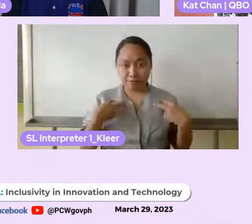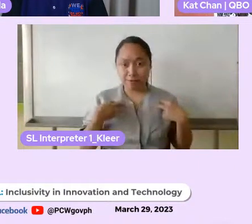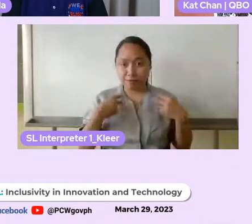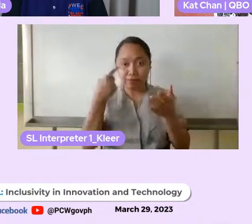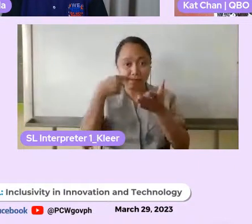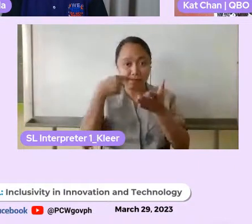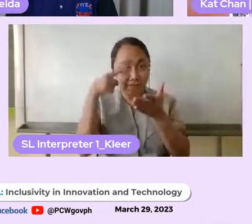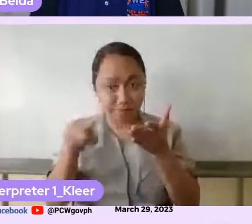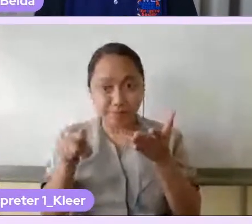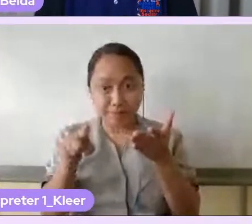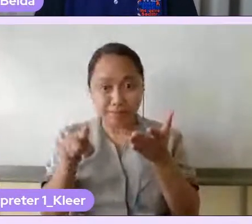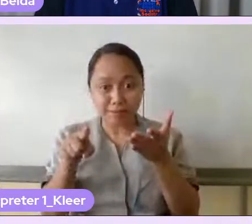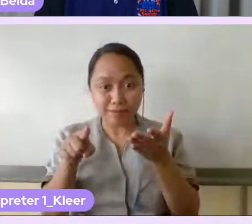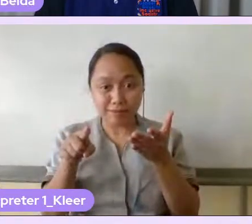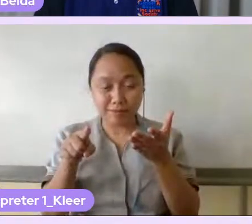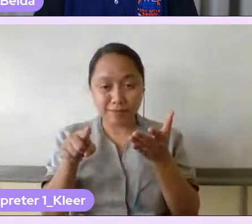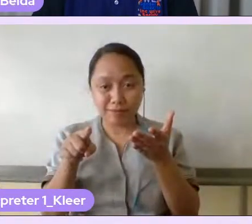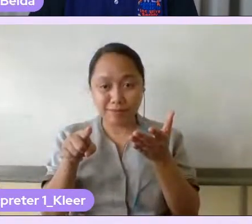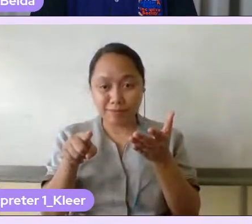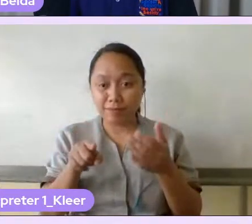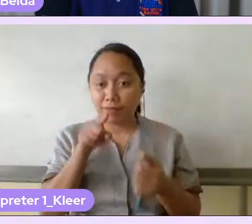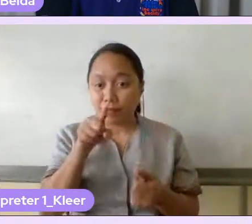dost.gov.ph for more information.